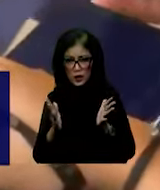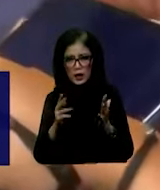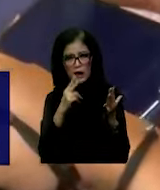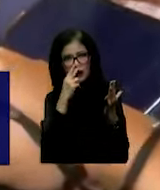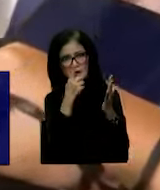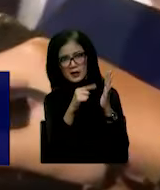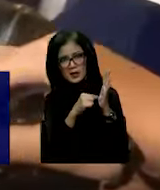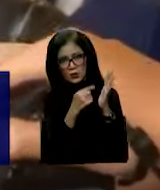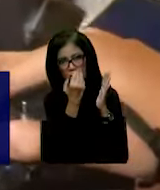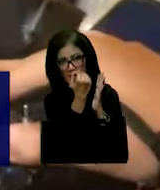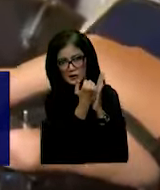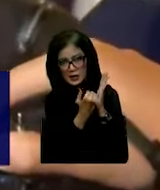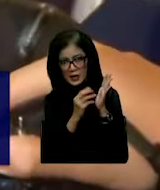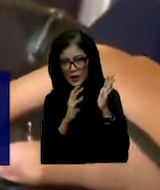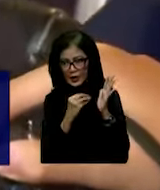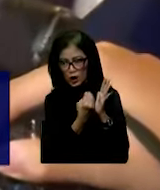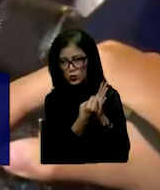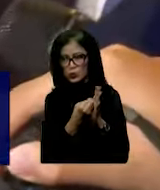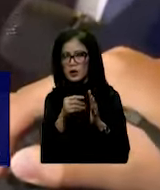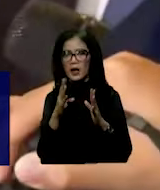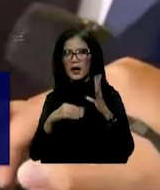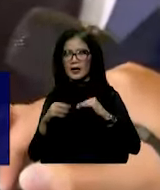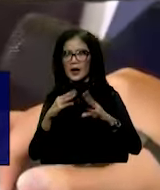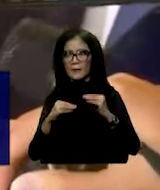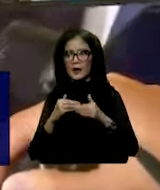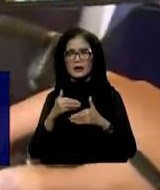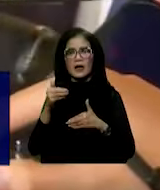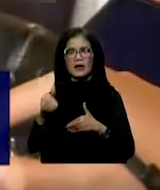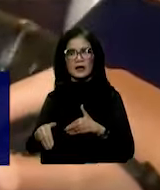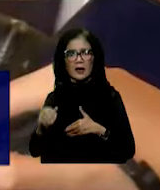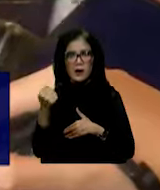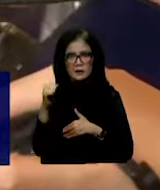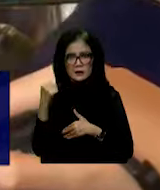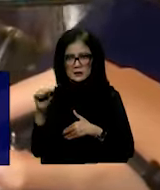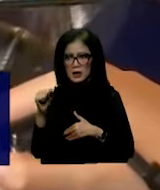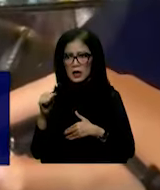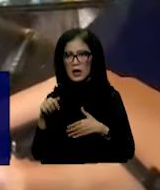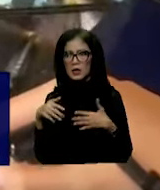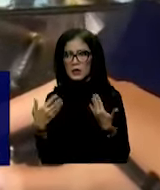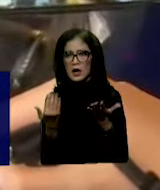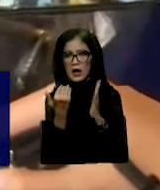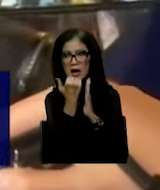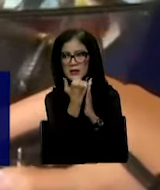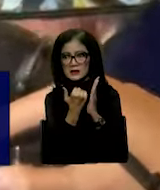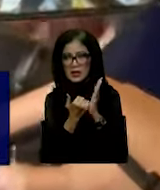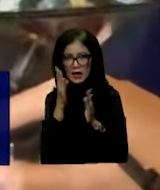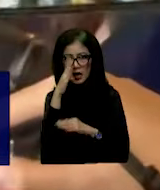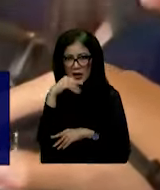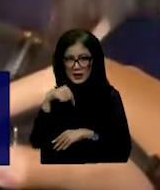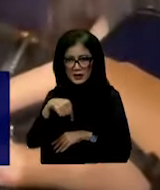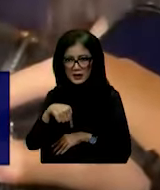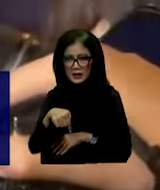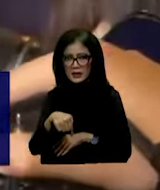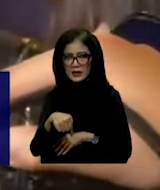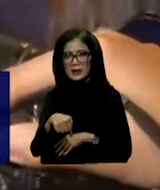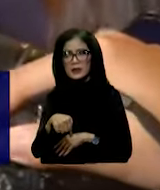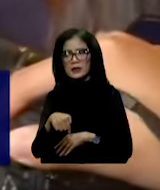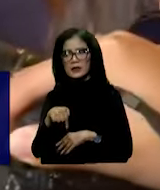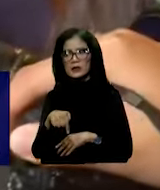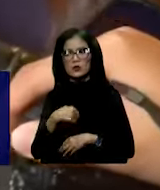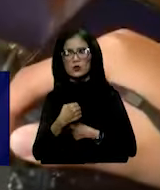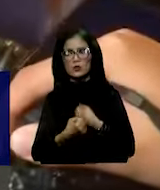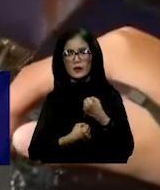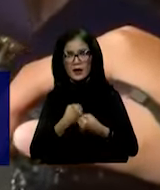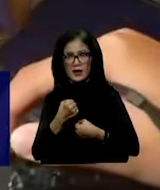bahwa rapat tidak bisa diteruskan nah sehingga acara pada hari ini ee pelaksanaan ee